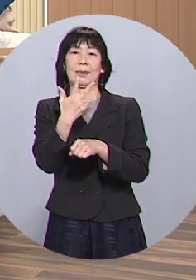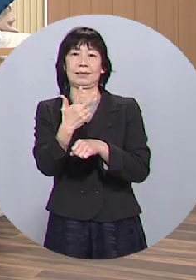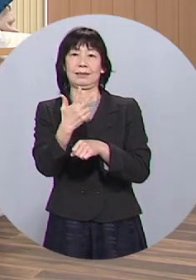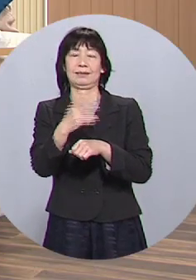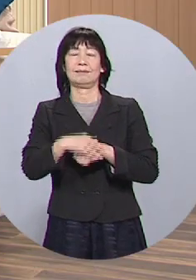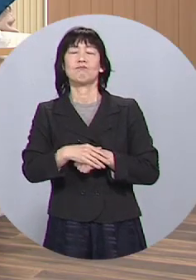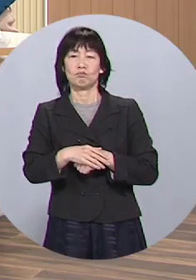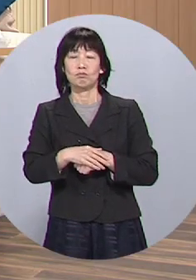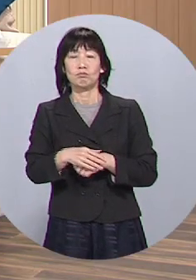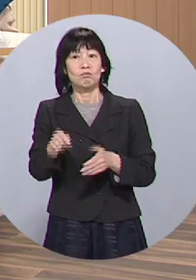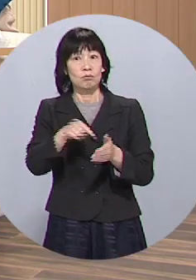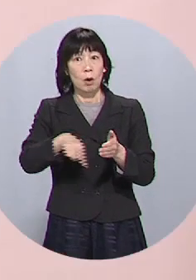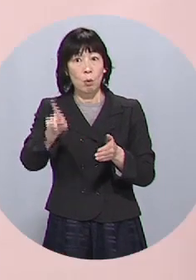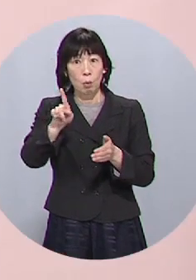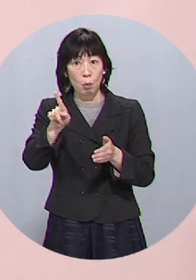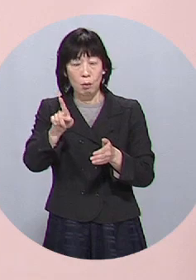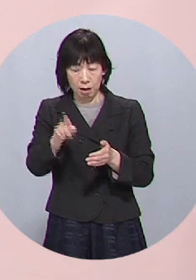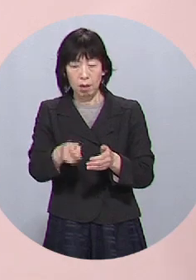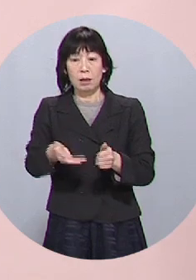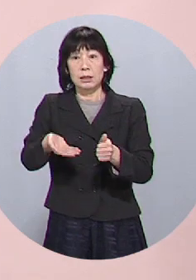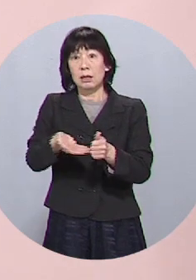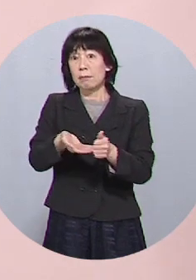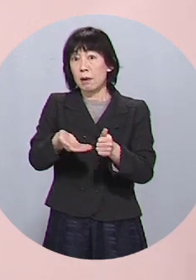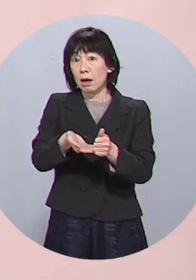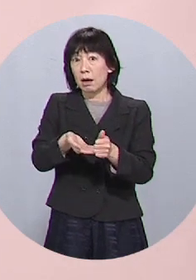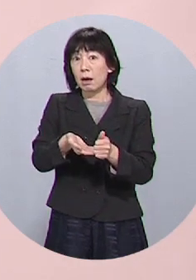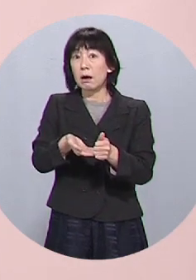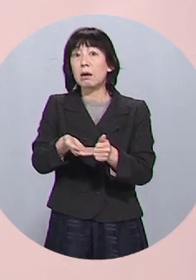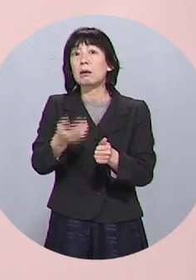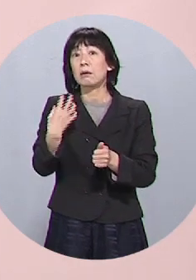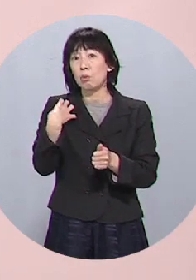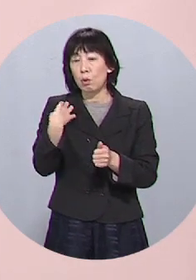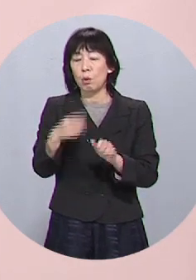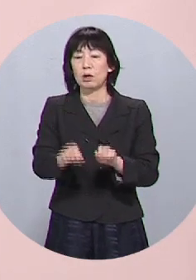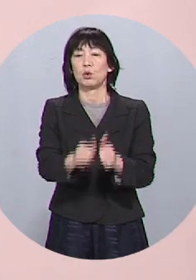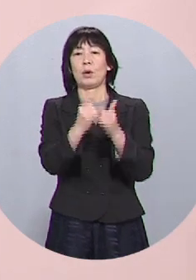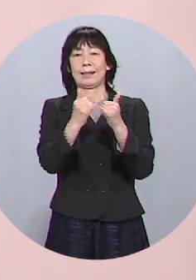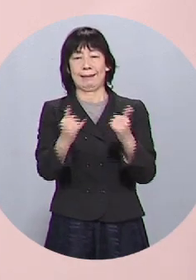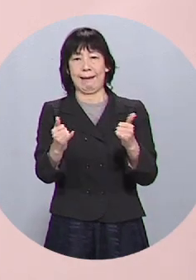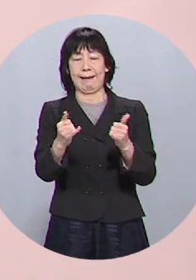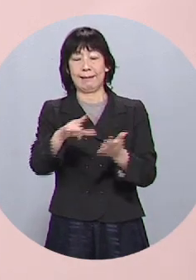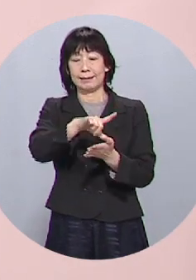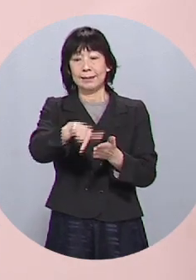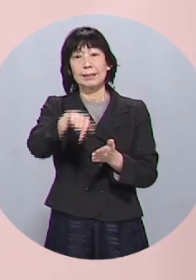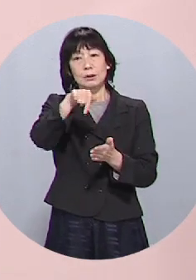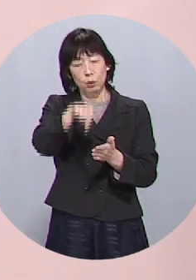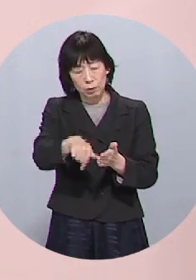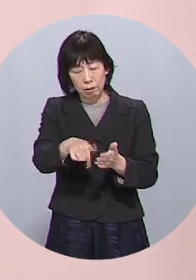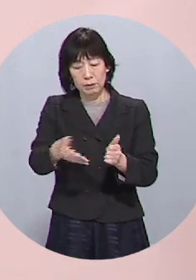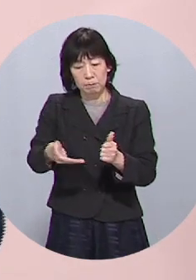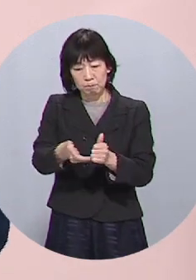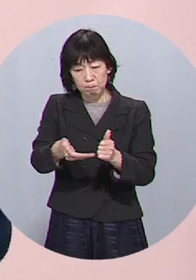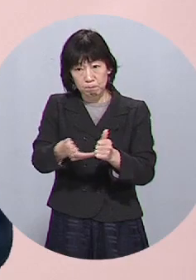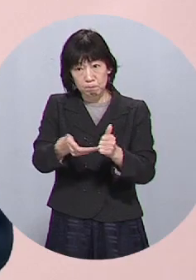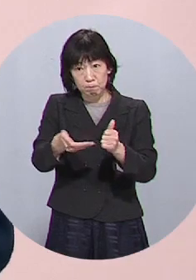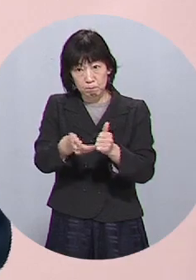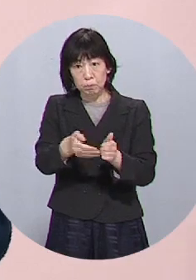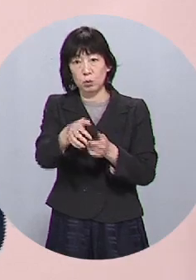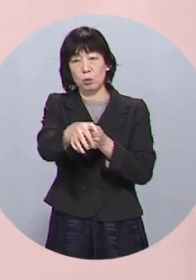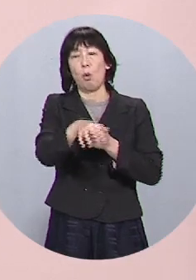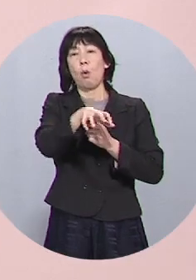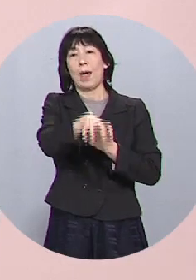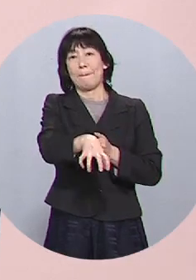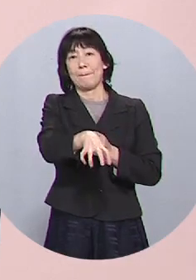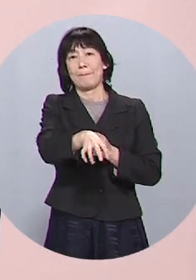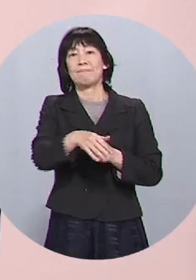んな農園なんですか？ はい、これ栽培をしているのが障害のある方々でして、地域に愛され支えられている大人気のいちご農園なんです。